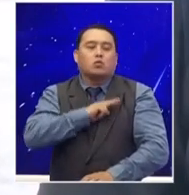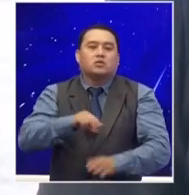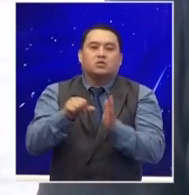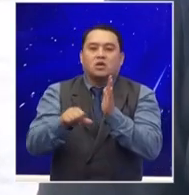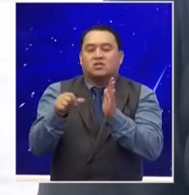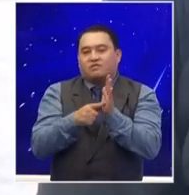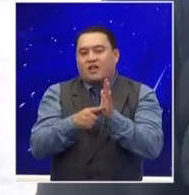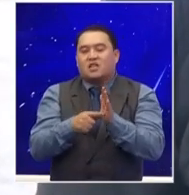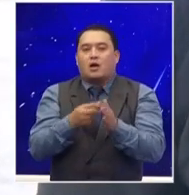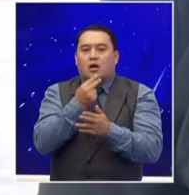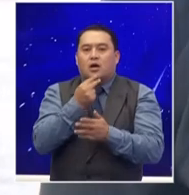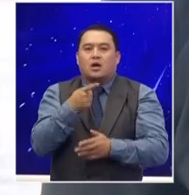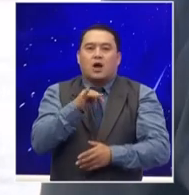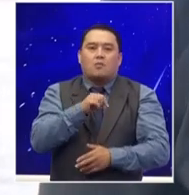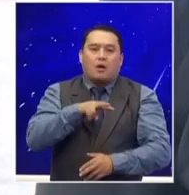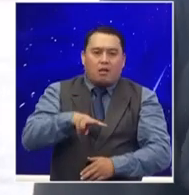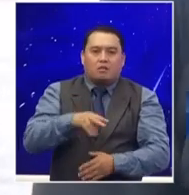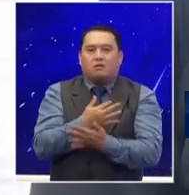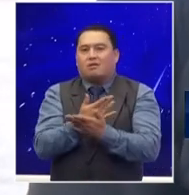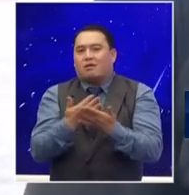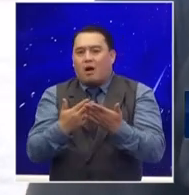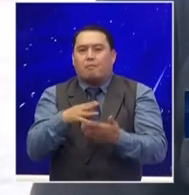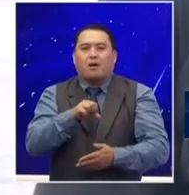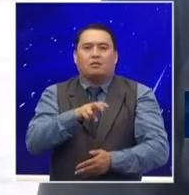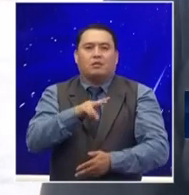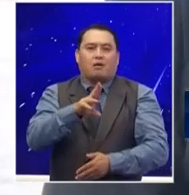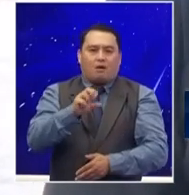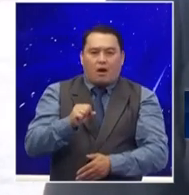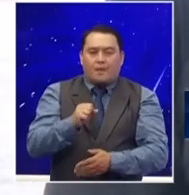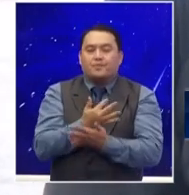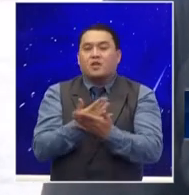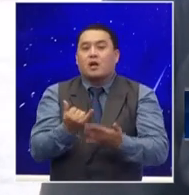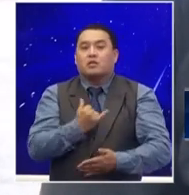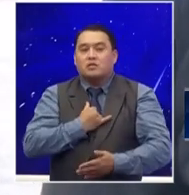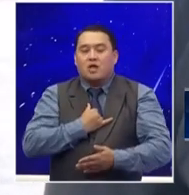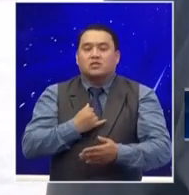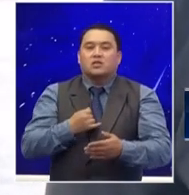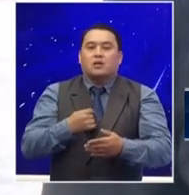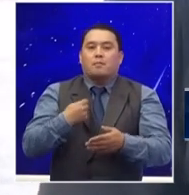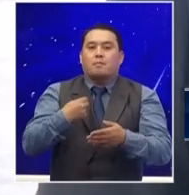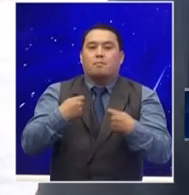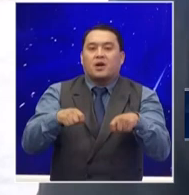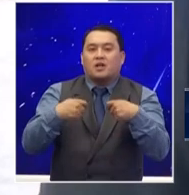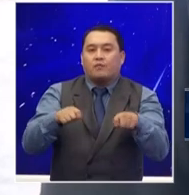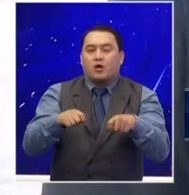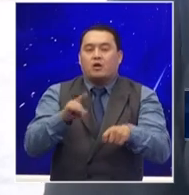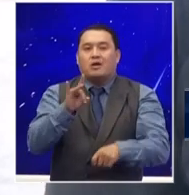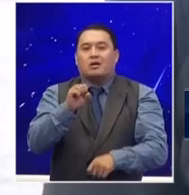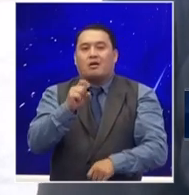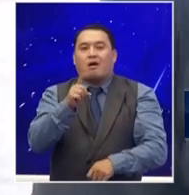26 видов продукции. Это крахмалопродукция, это крахмал, это патока. Наши потребители такие крупные, как